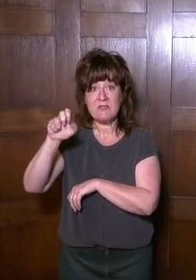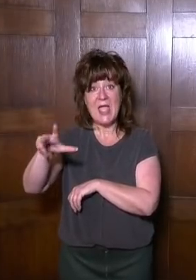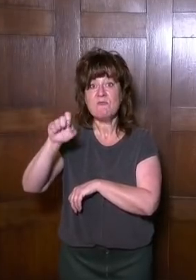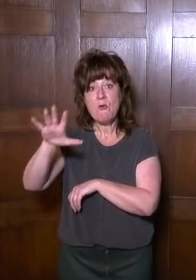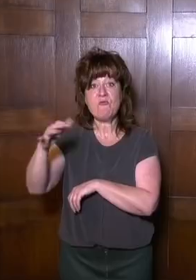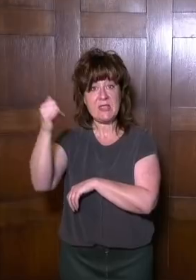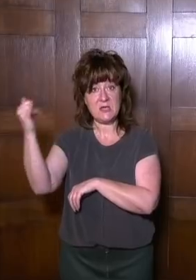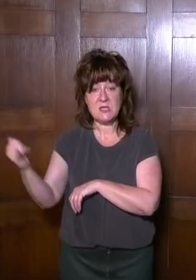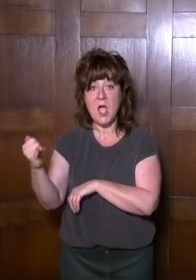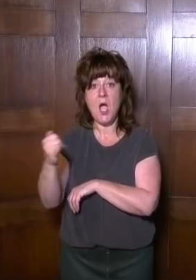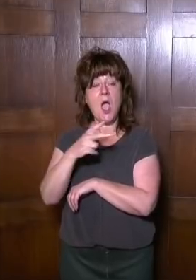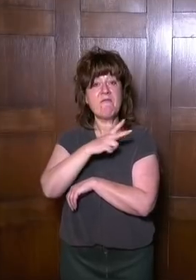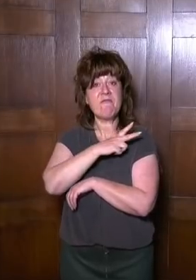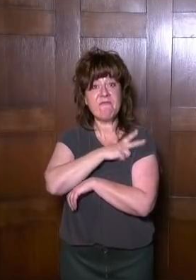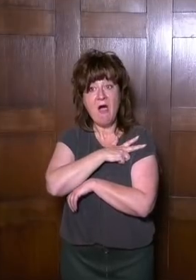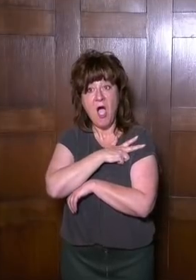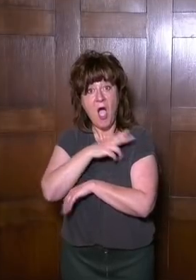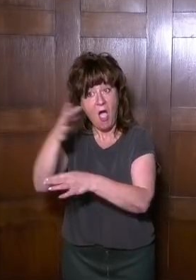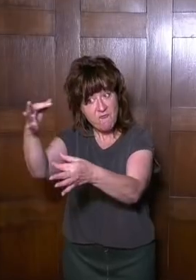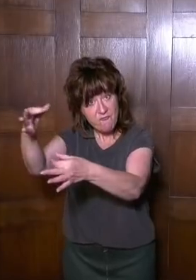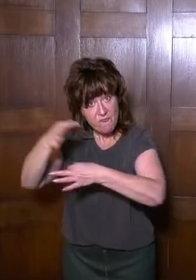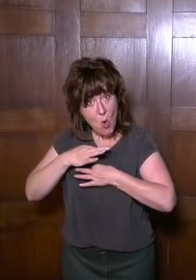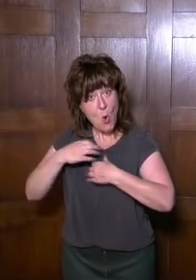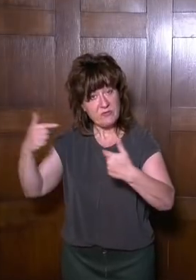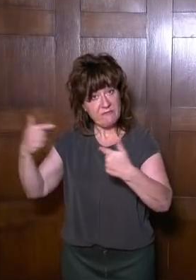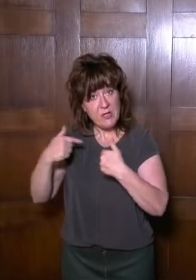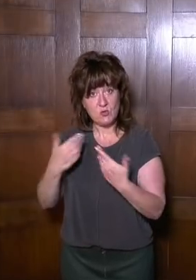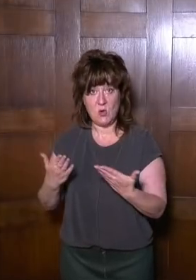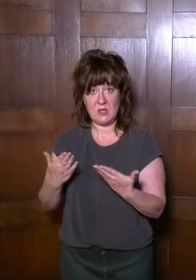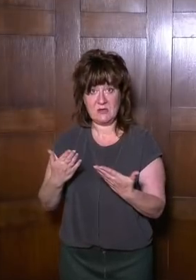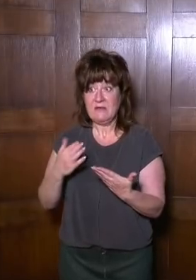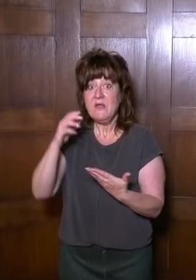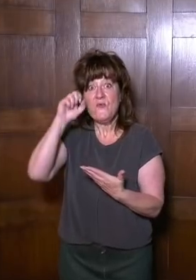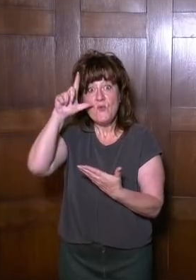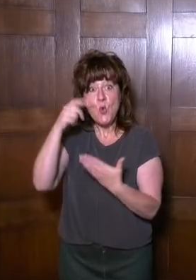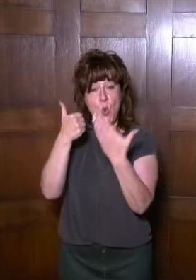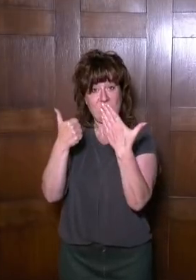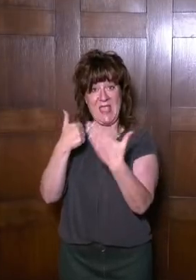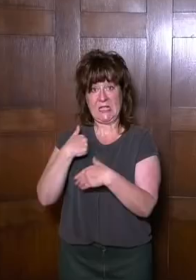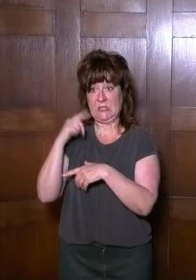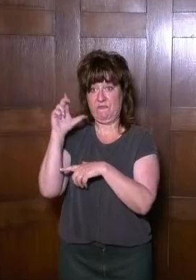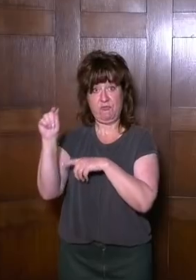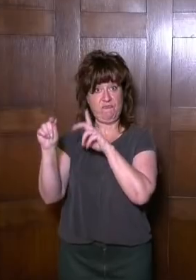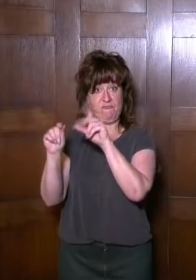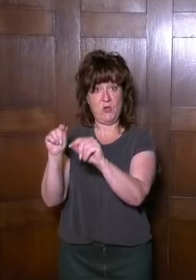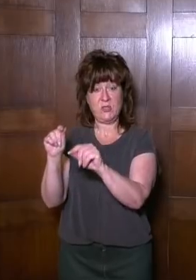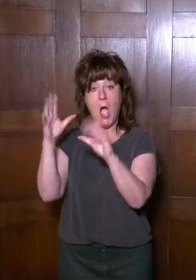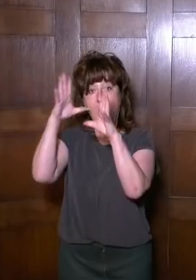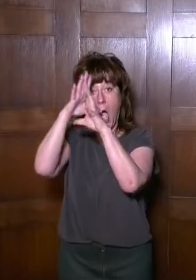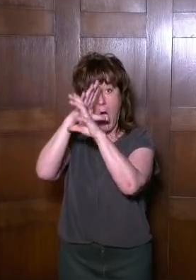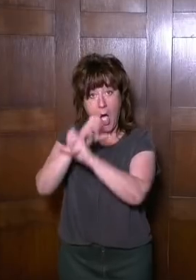Jahren tatsächlich für uns gesorgt haben. Wir konnten morgens früh um 6 Uhr aus dem Haus gehen und kamen